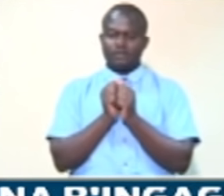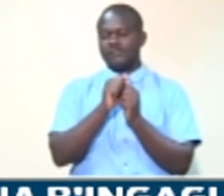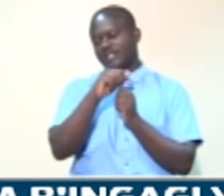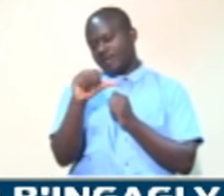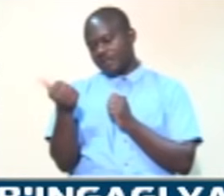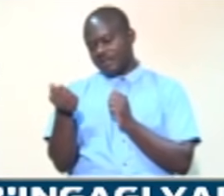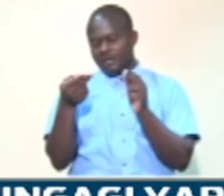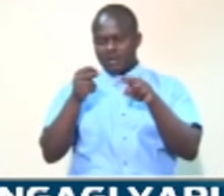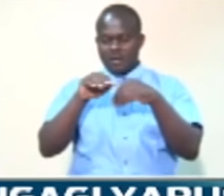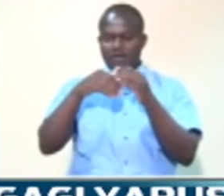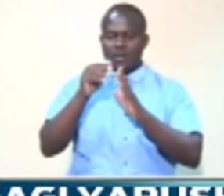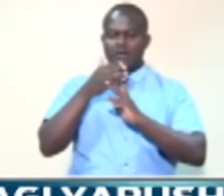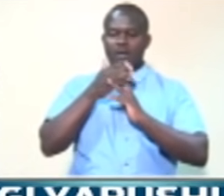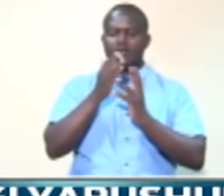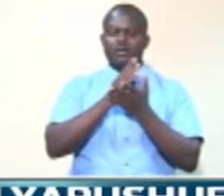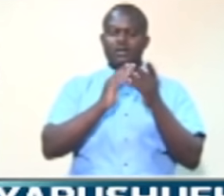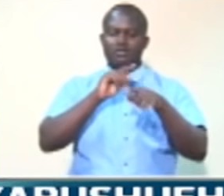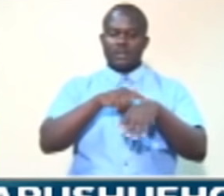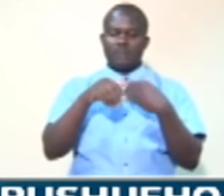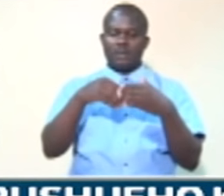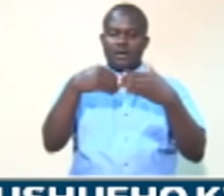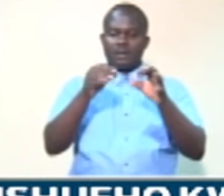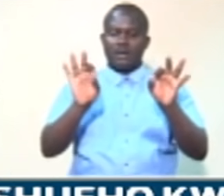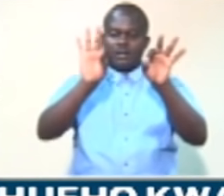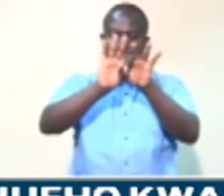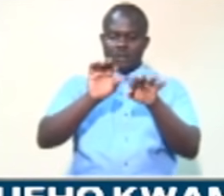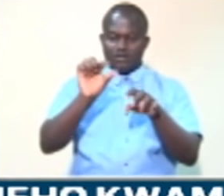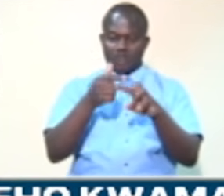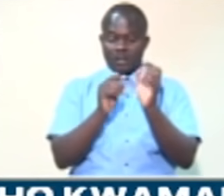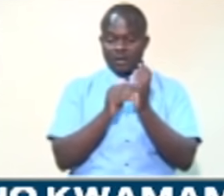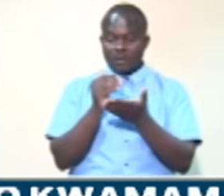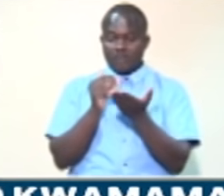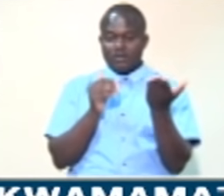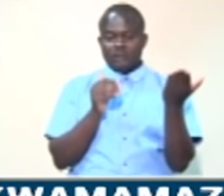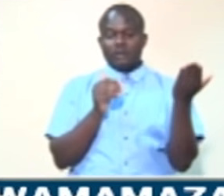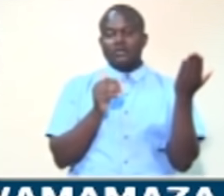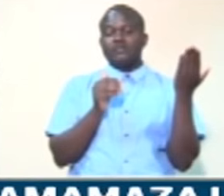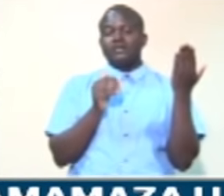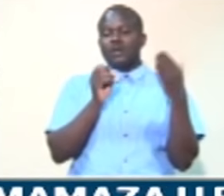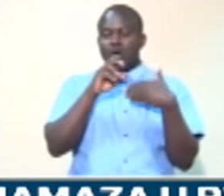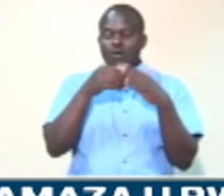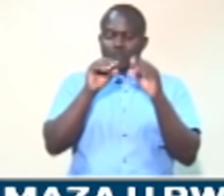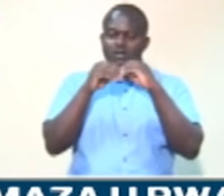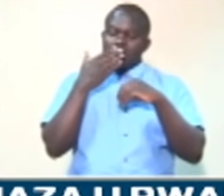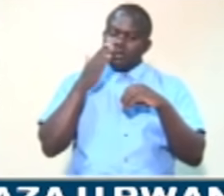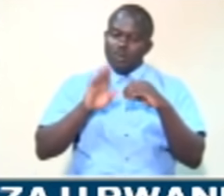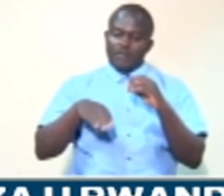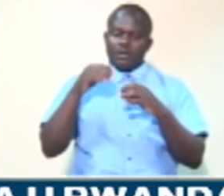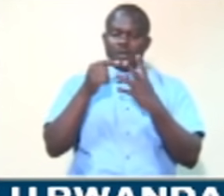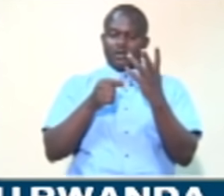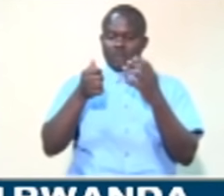ibindi biba hagataho usanga bihabwa agaciro gake nyamara umusaruro mwiza cyangwa mubi w'ibyo umuyobozi